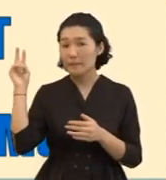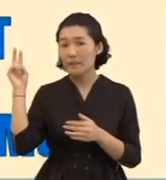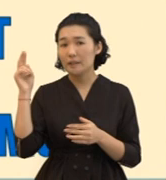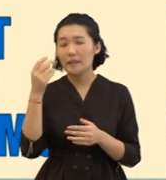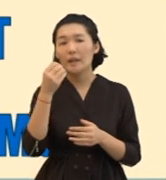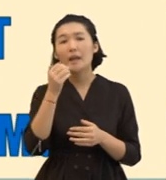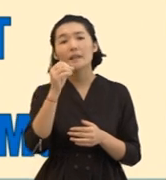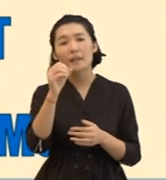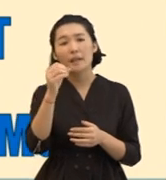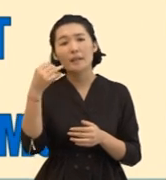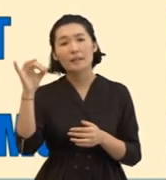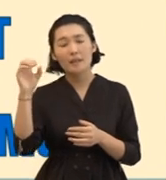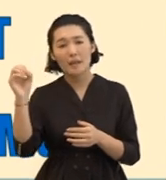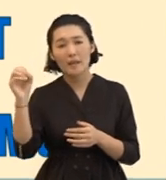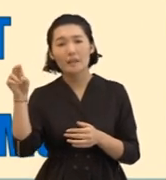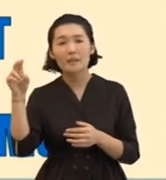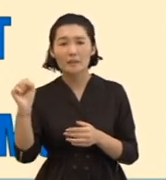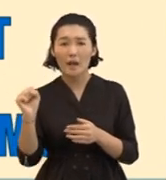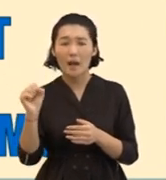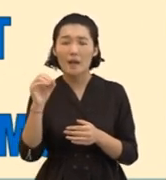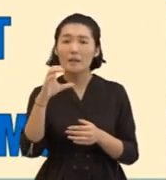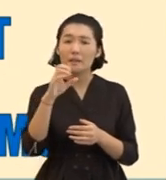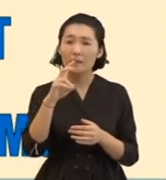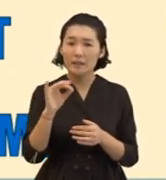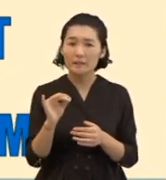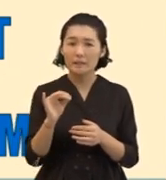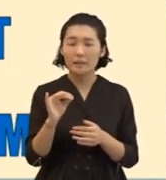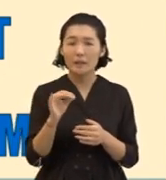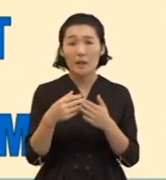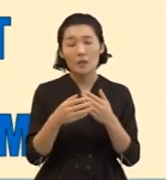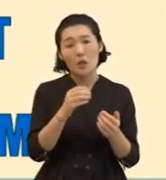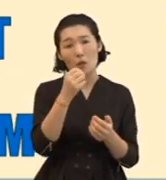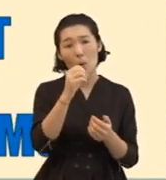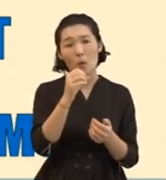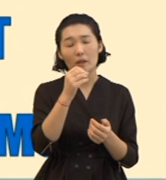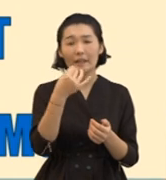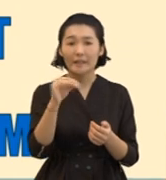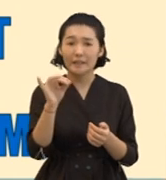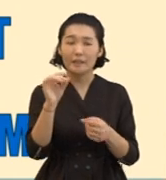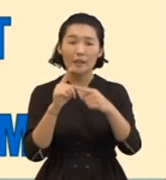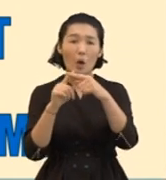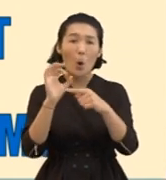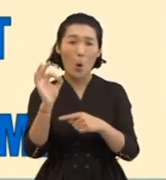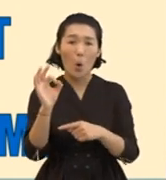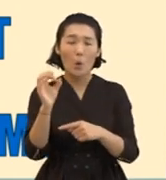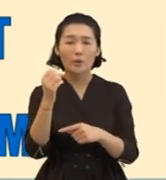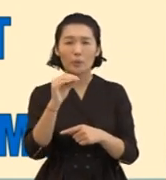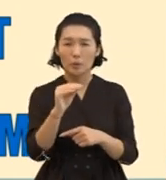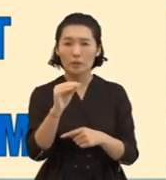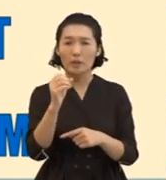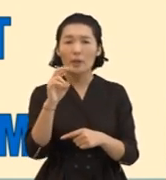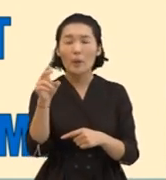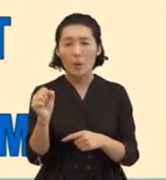еда если или и и о ешь ю к ю